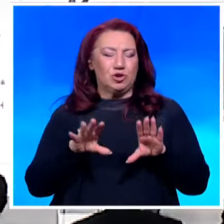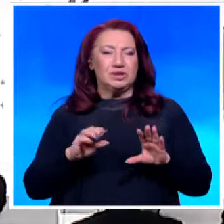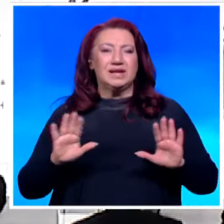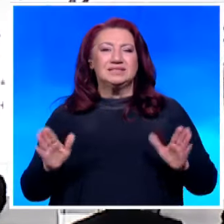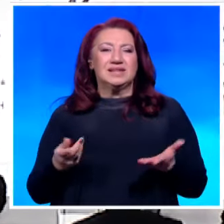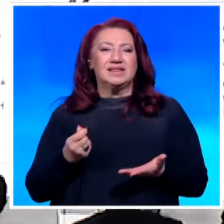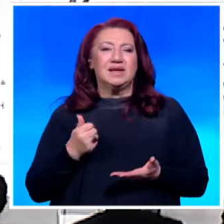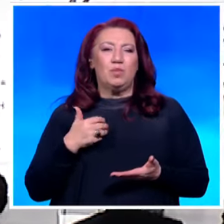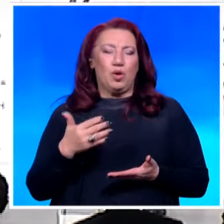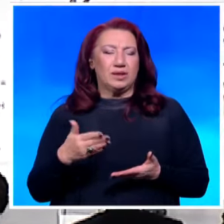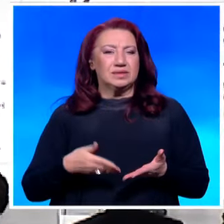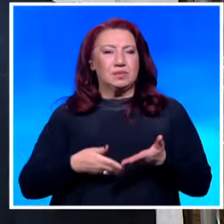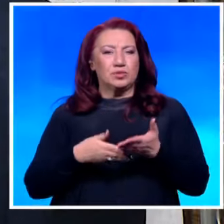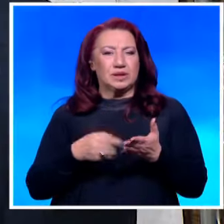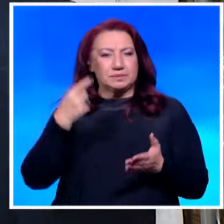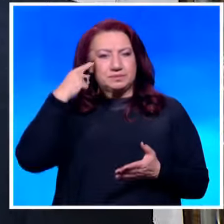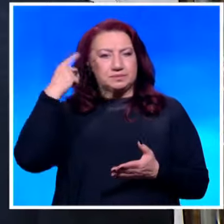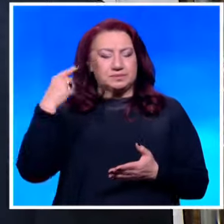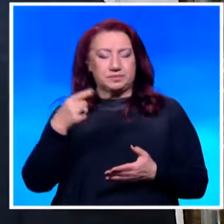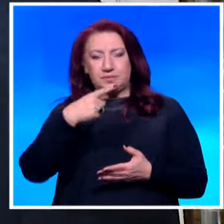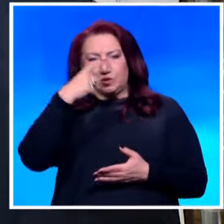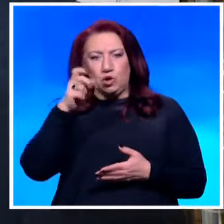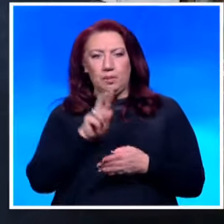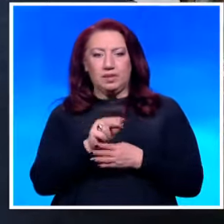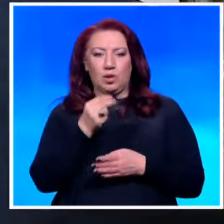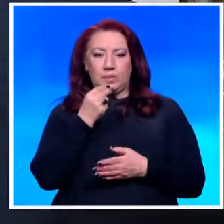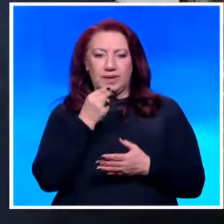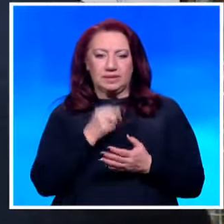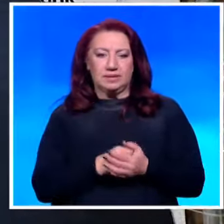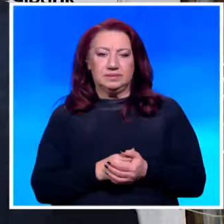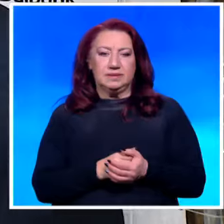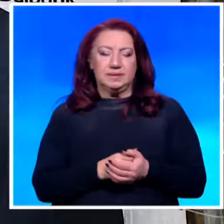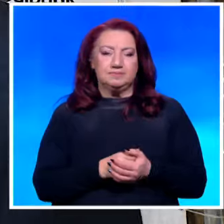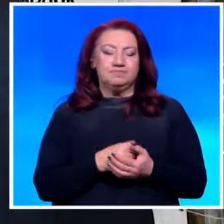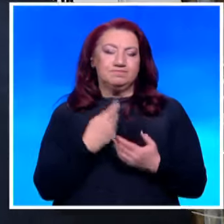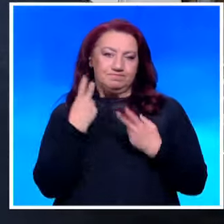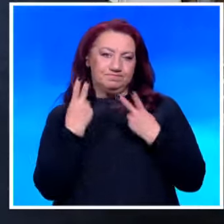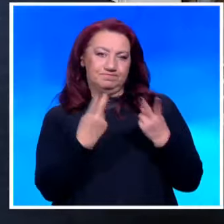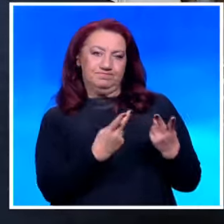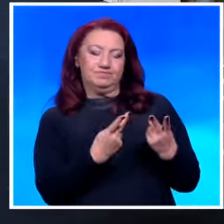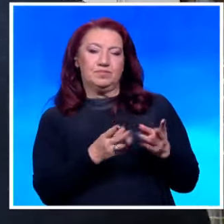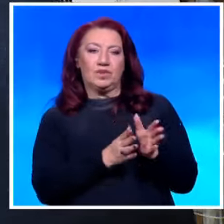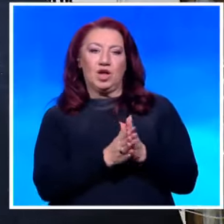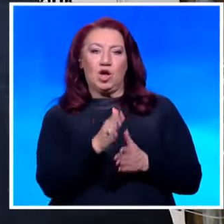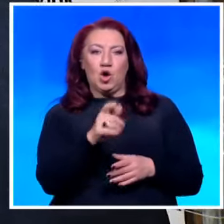инициативата Топъл обяд. Да се обърнем с лице към хората, да се обърнем с лице към децата,